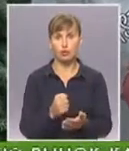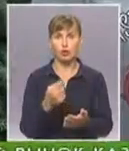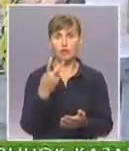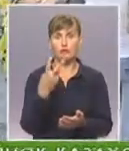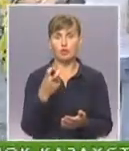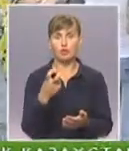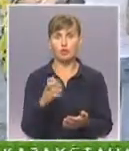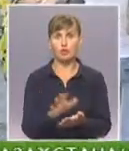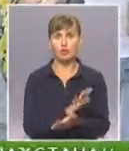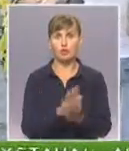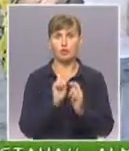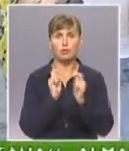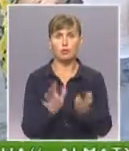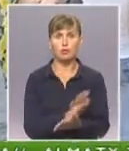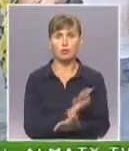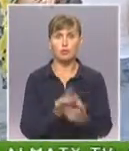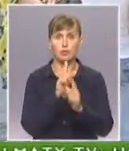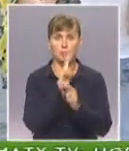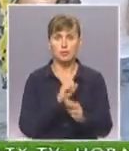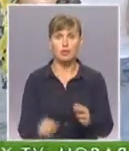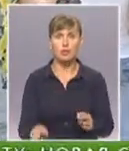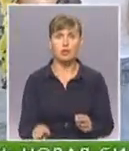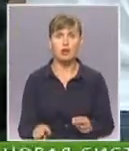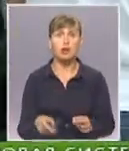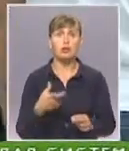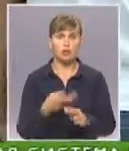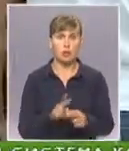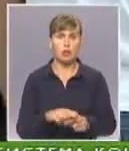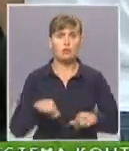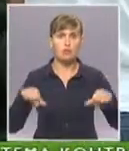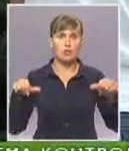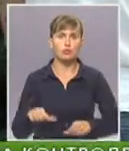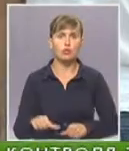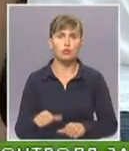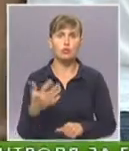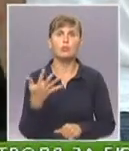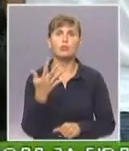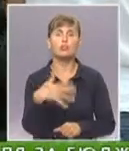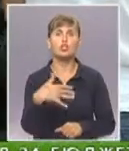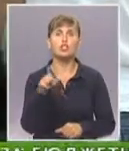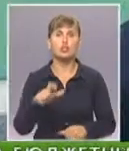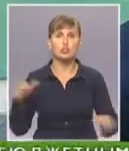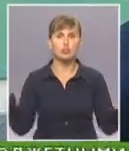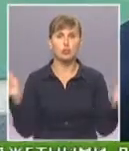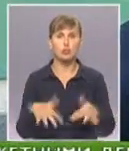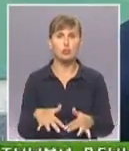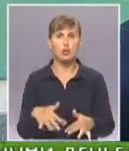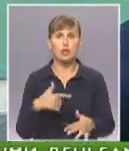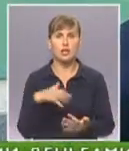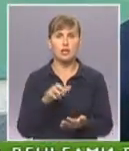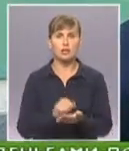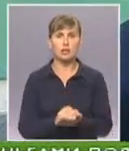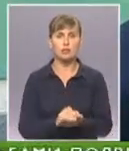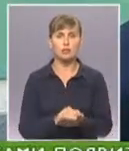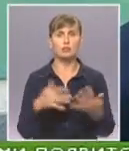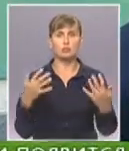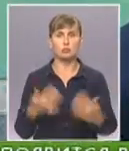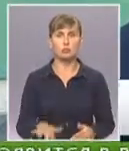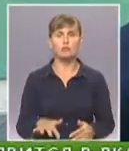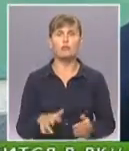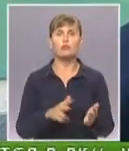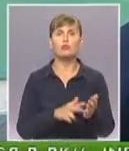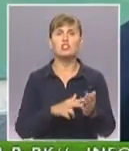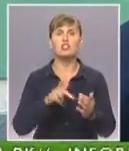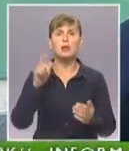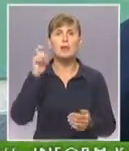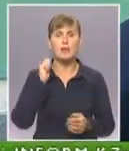грантов. Отстаивать свои права на бесплатное обучение пришли полсотни алматинских абитуриентов. Я занимаюсь фристайлом уже 8